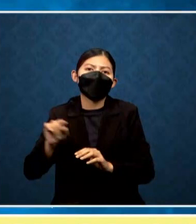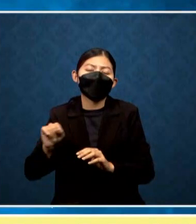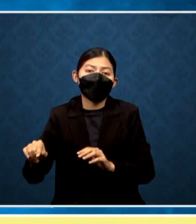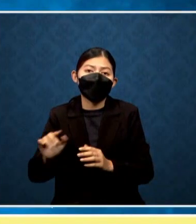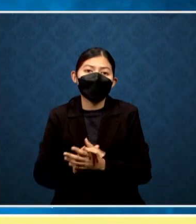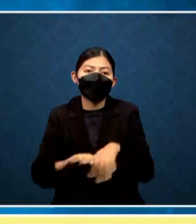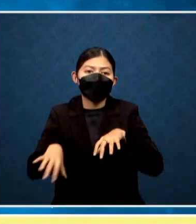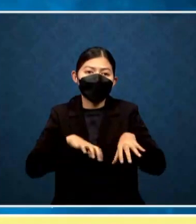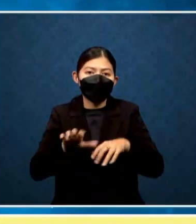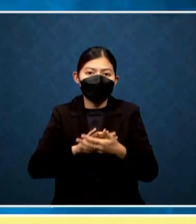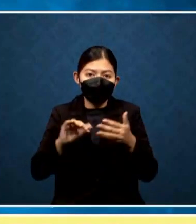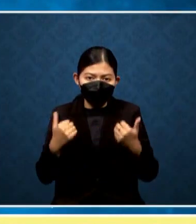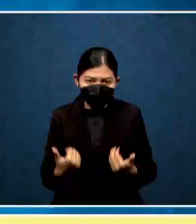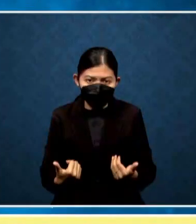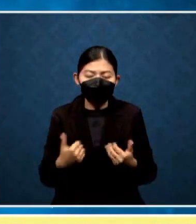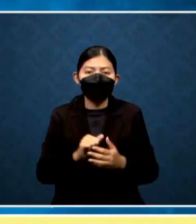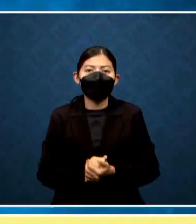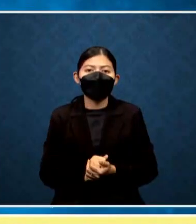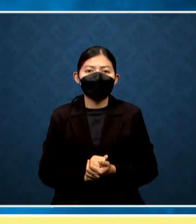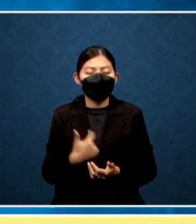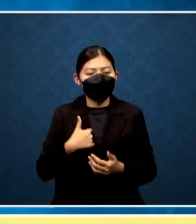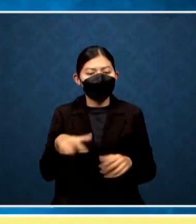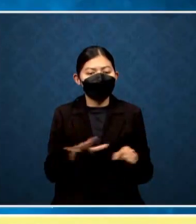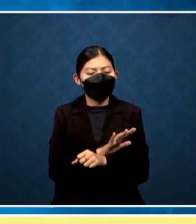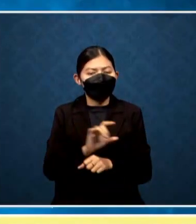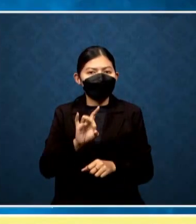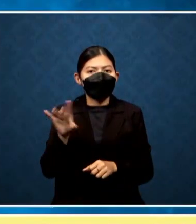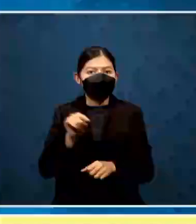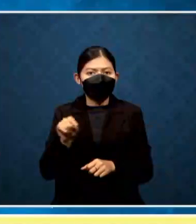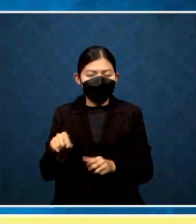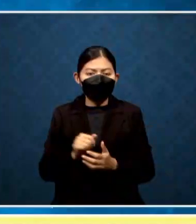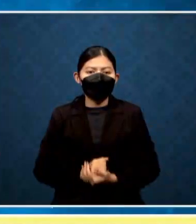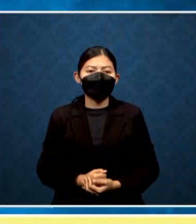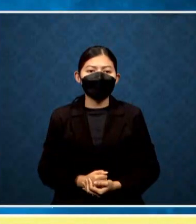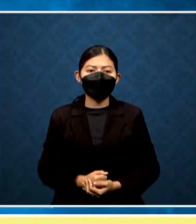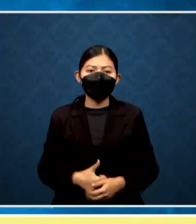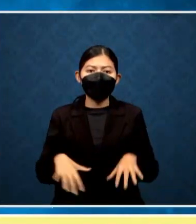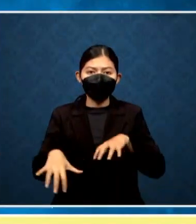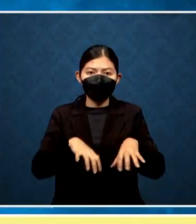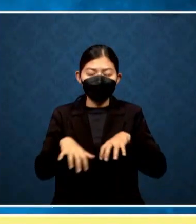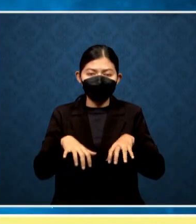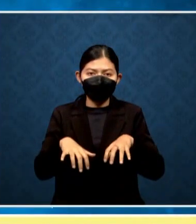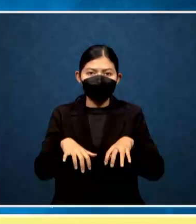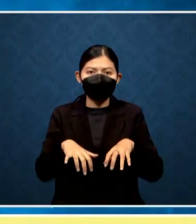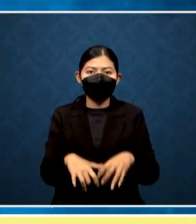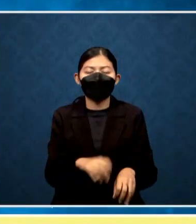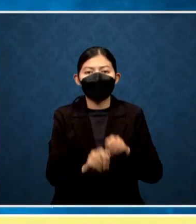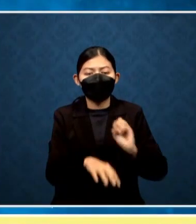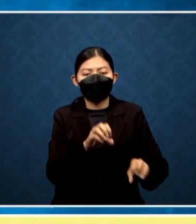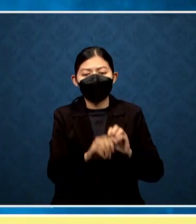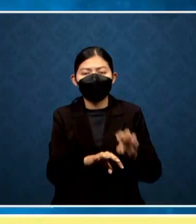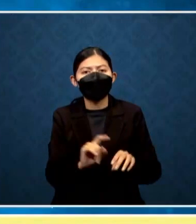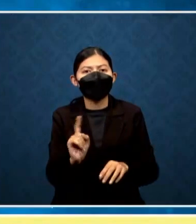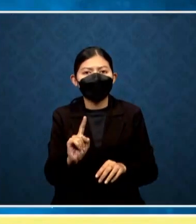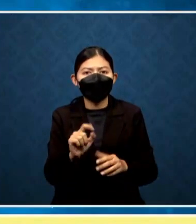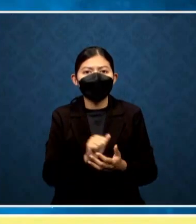มีการพท Guns wre- 100%ั้หมดอัด้านการจัดการขยะ divideกลางทาง กค